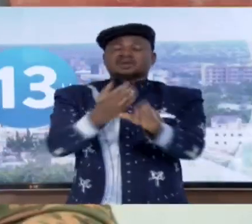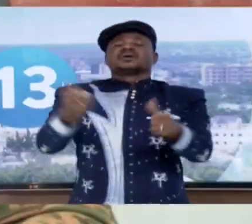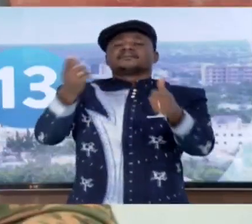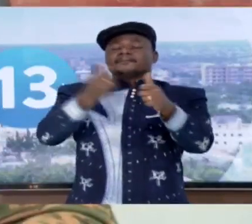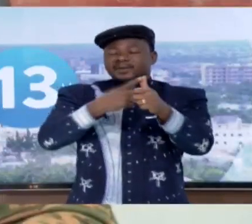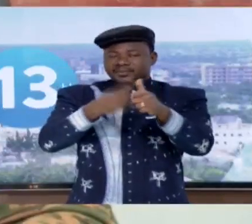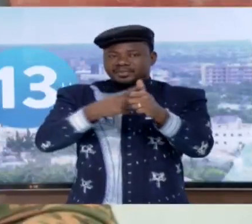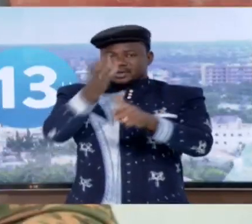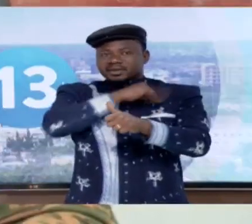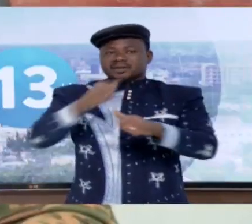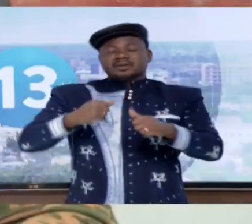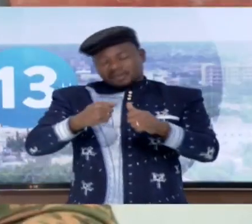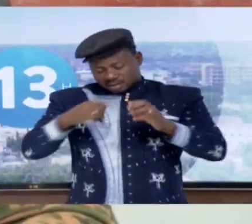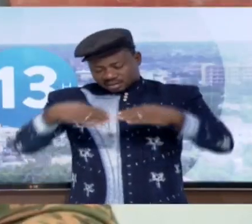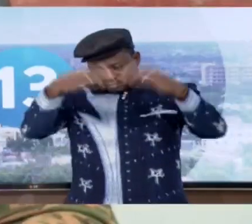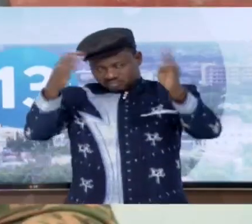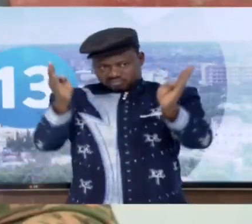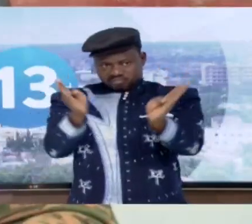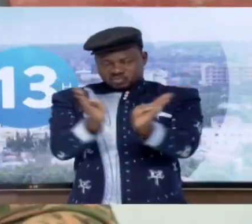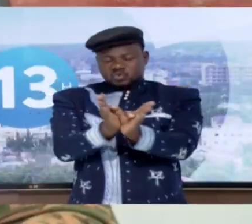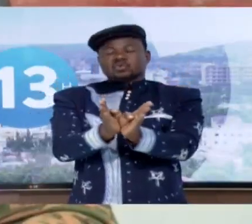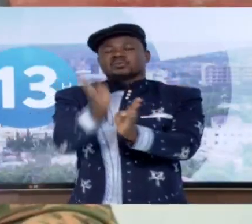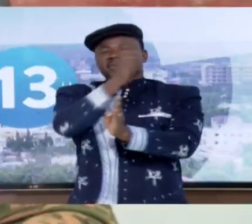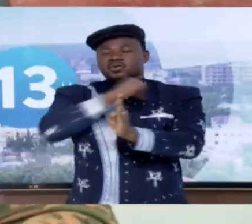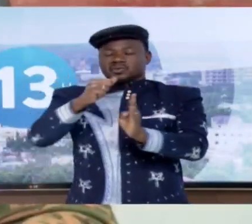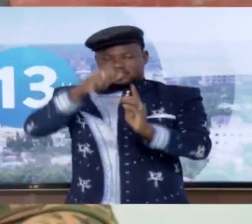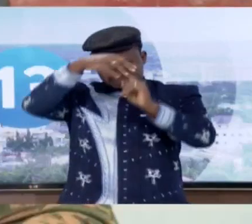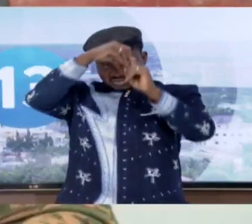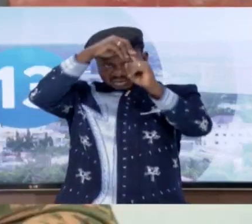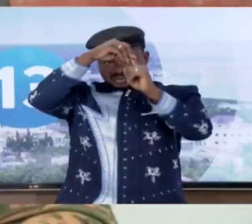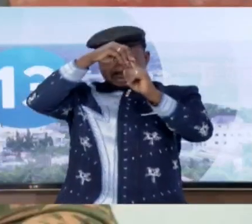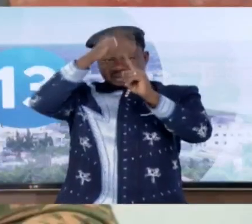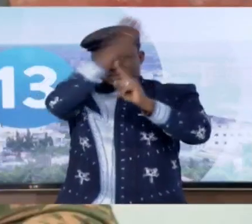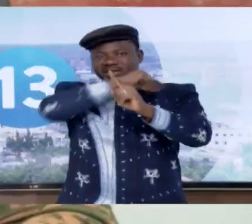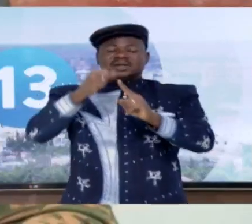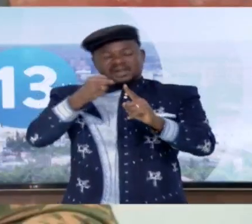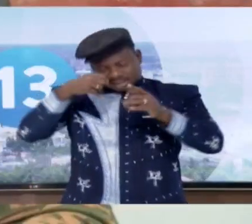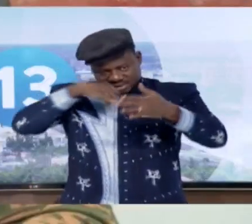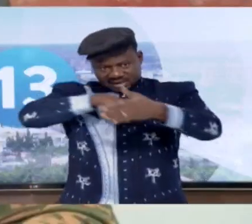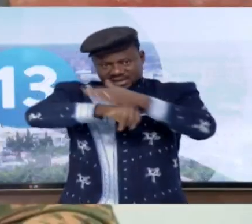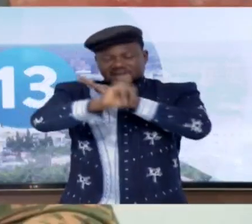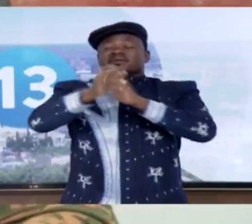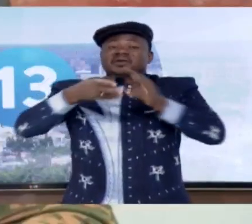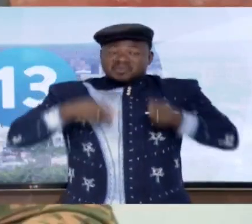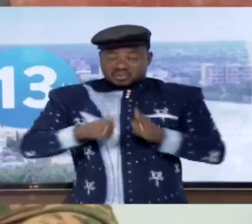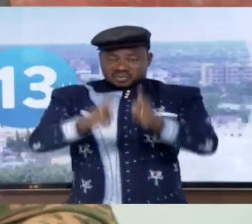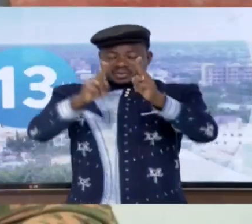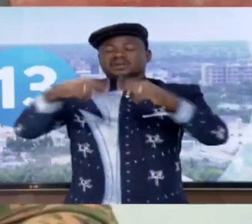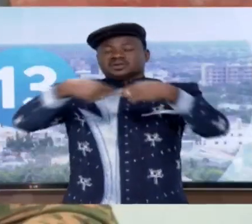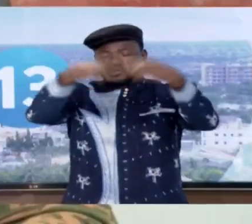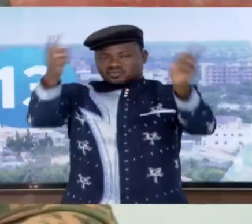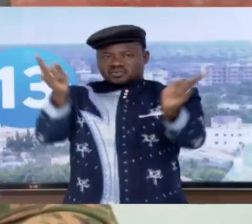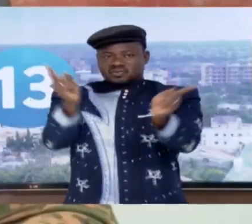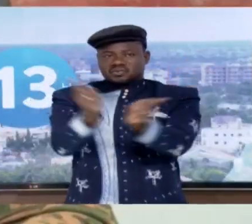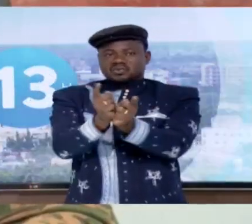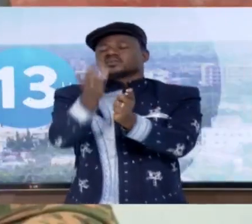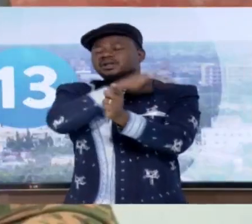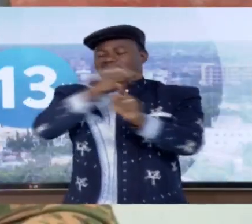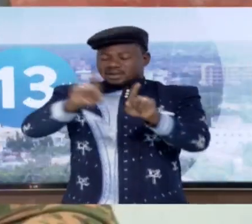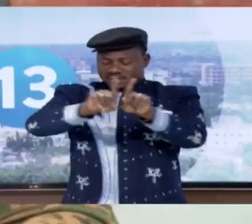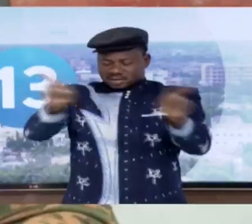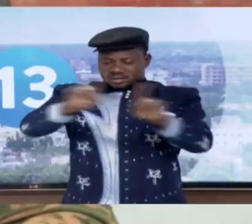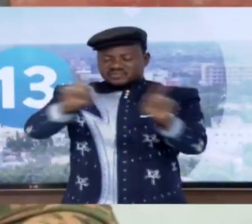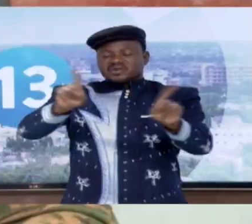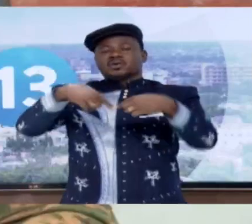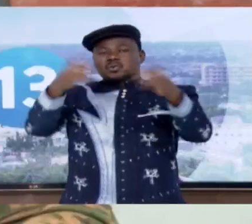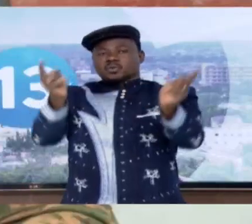avons dénommée, donc la brigade spéciale et d'intervention rapide qui regroupera les différents bataillons d'intervention rapide, un groupement